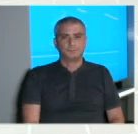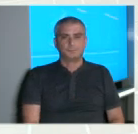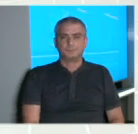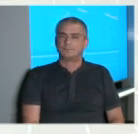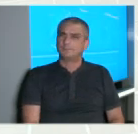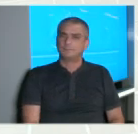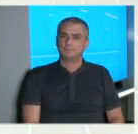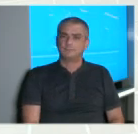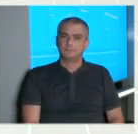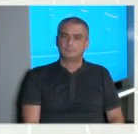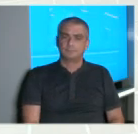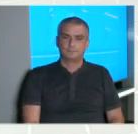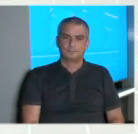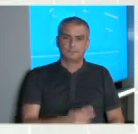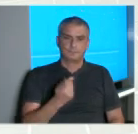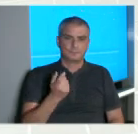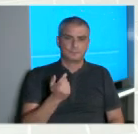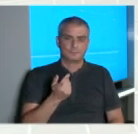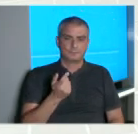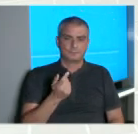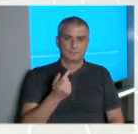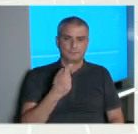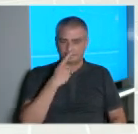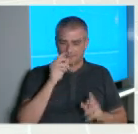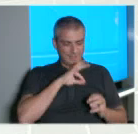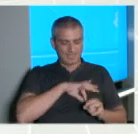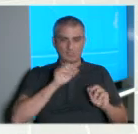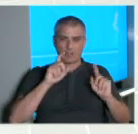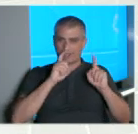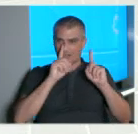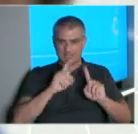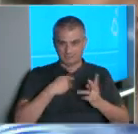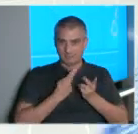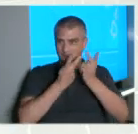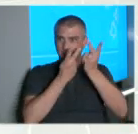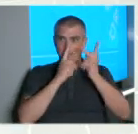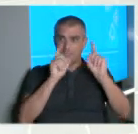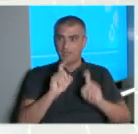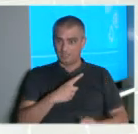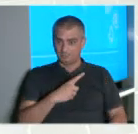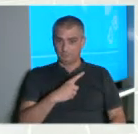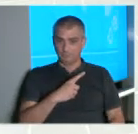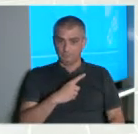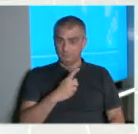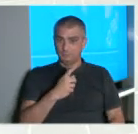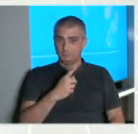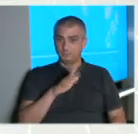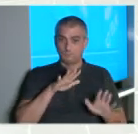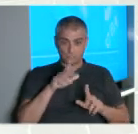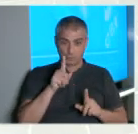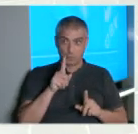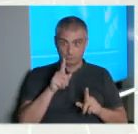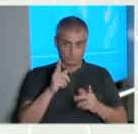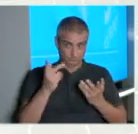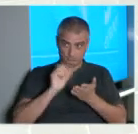איך זה קרה? פרימיות מהגז שהיה, הרי אנחנו מייצאים גז. זאת אומרת,